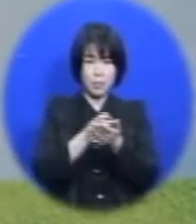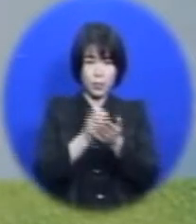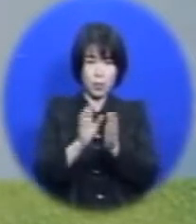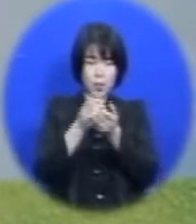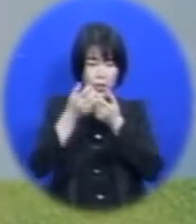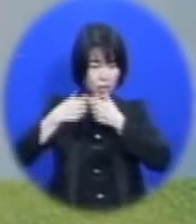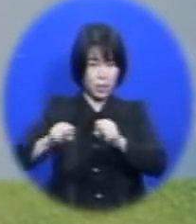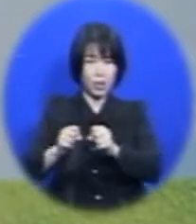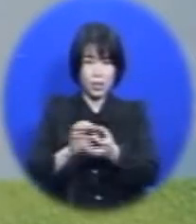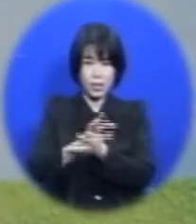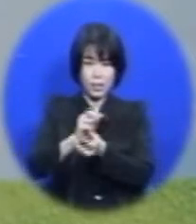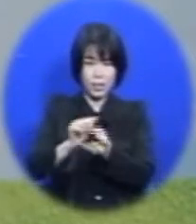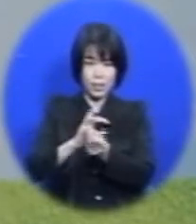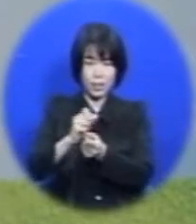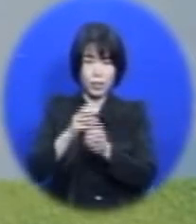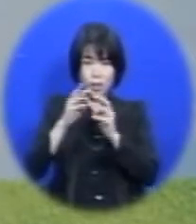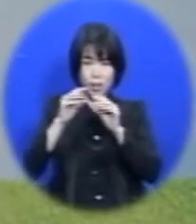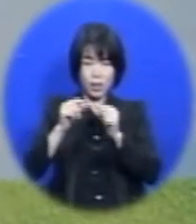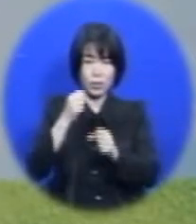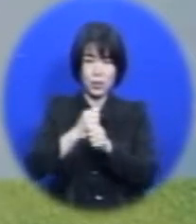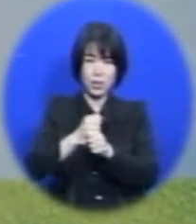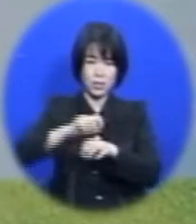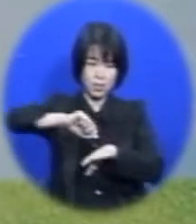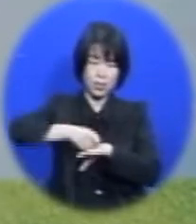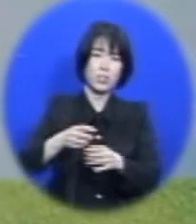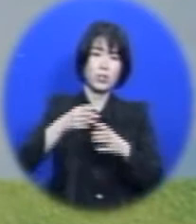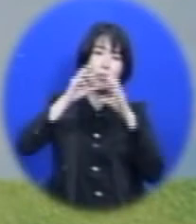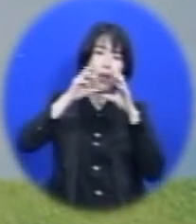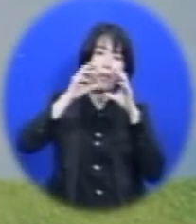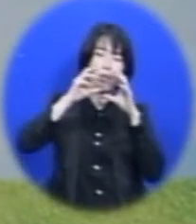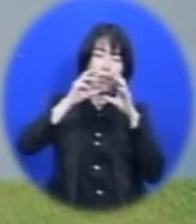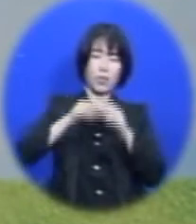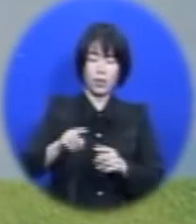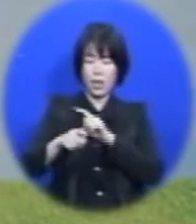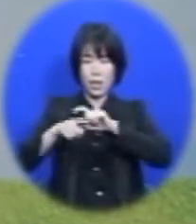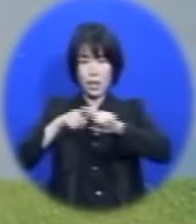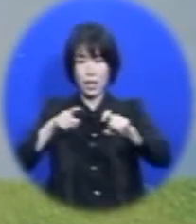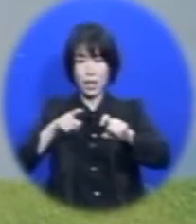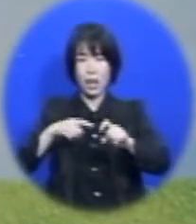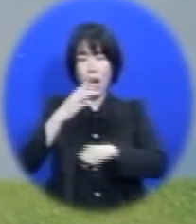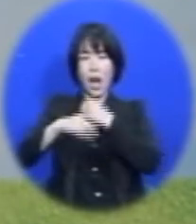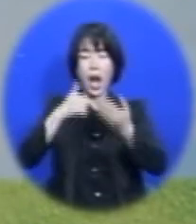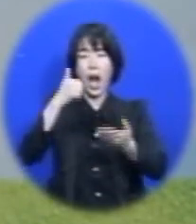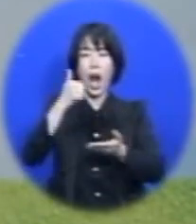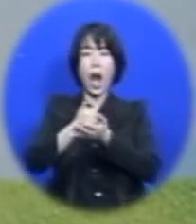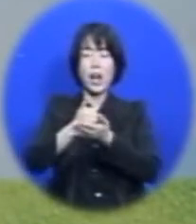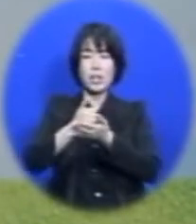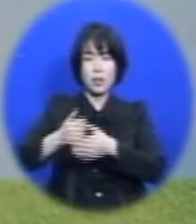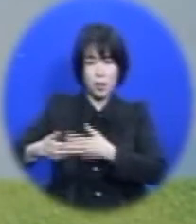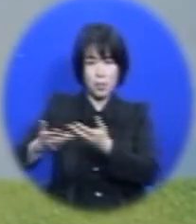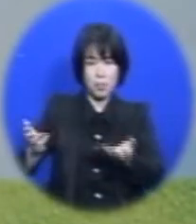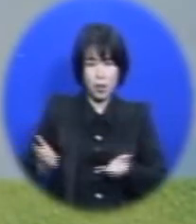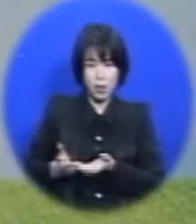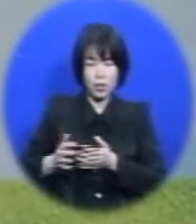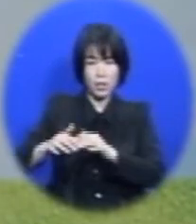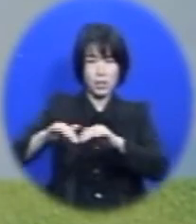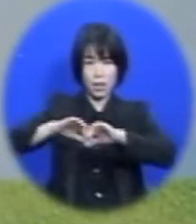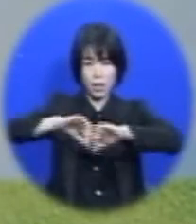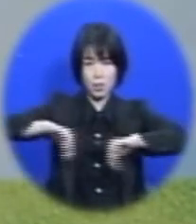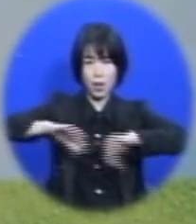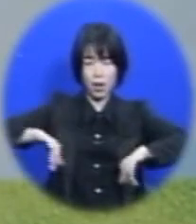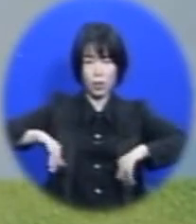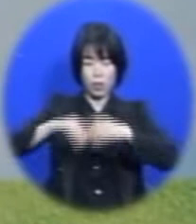만들어 이스라엘 백성들에게 강제로 먹이고, 그리고는 칼 들고 하나님의 편에 선 사람들을 뽑아가지고